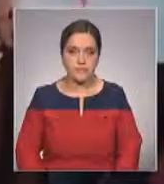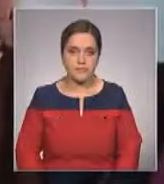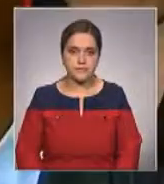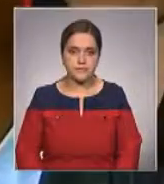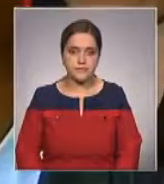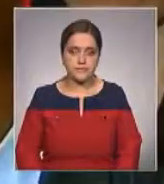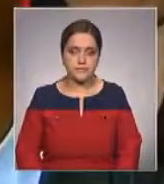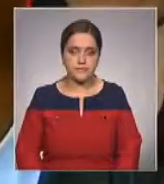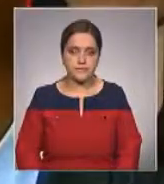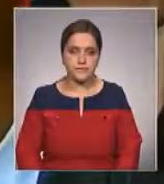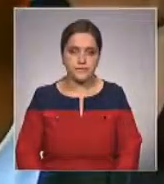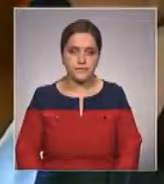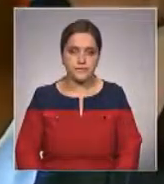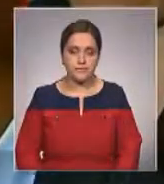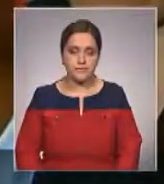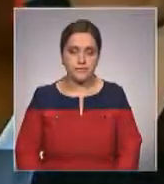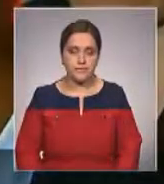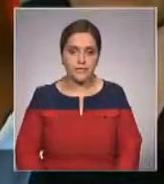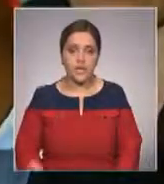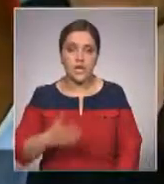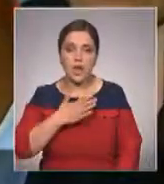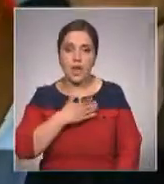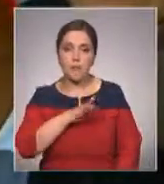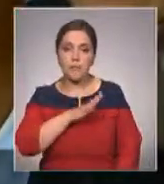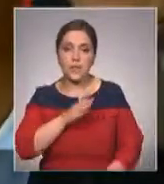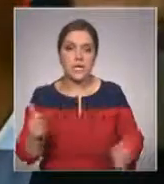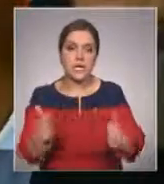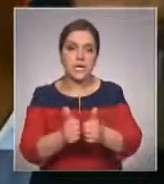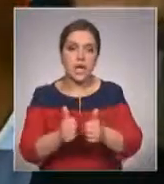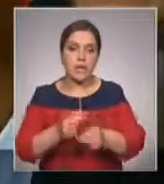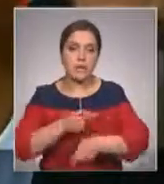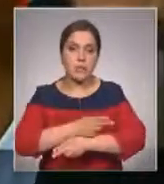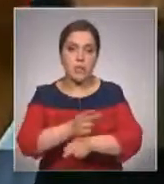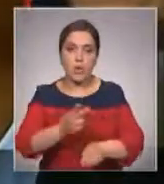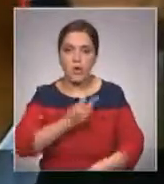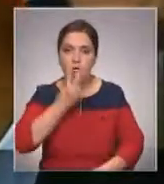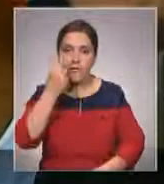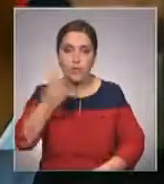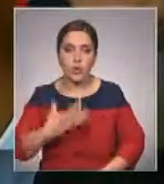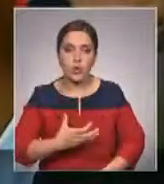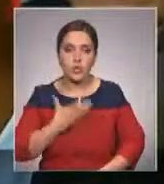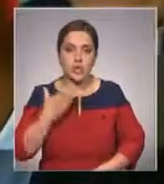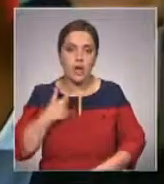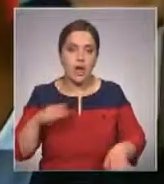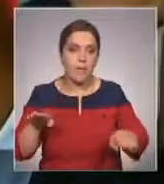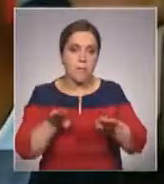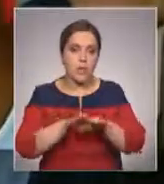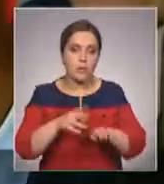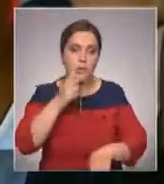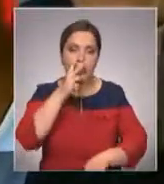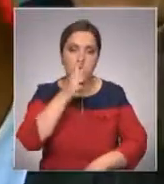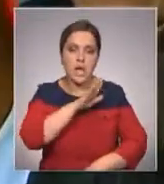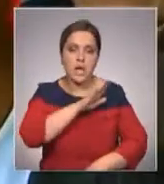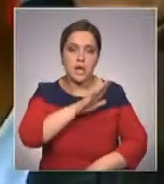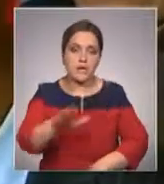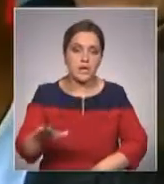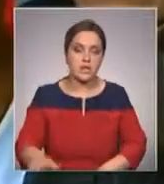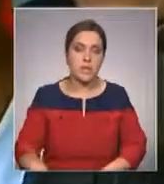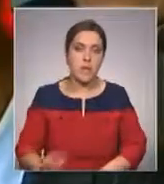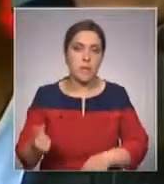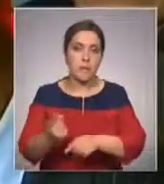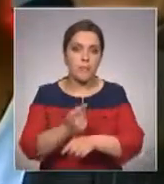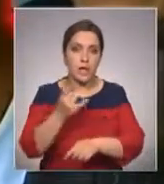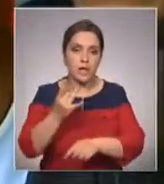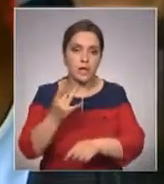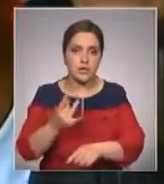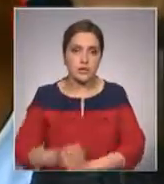Я и мои сотрудники были на путях там, где произошла авария. Это просто ужас. Никогда ничего подобного в своей жизни я не видел. И большинство моих